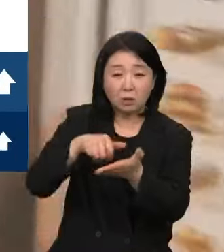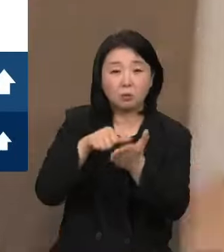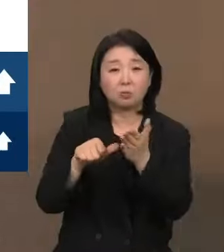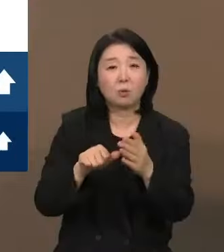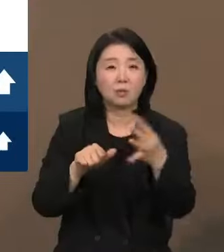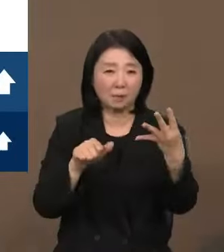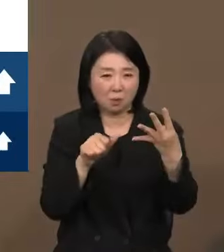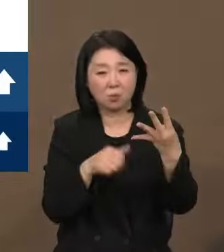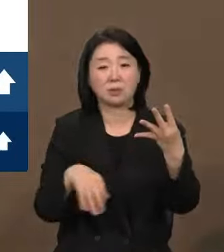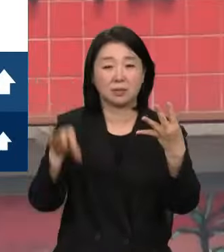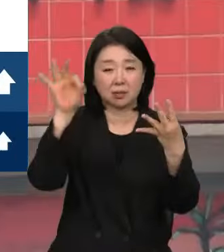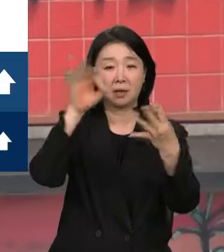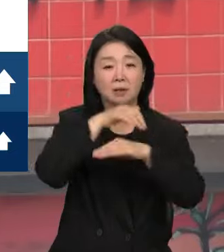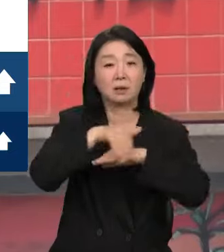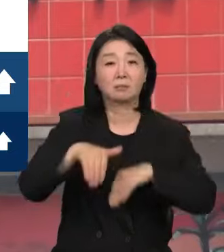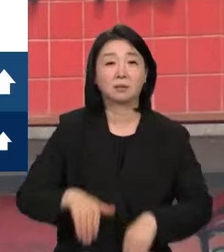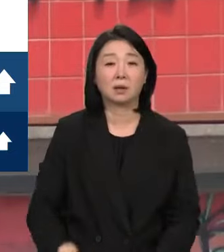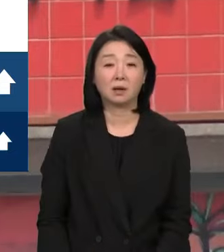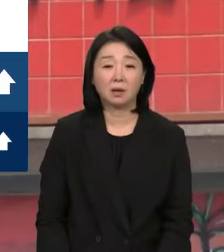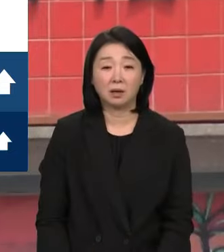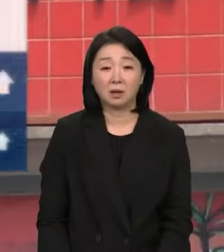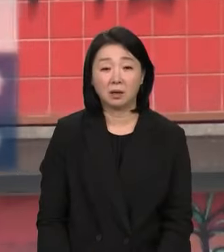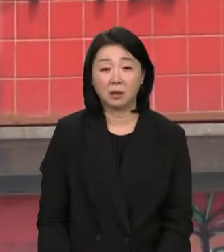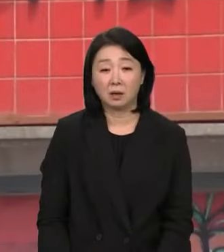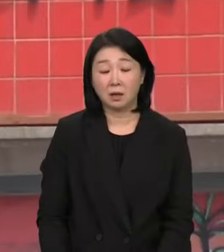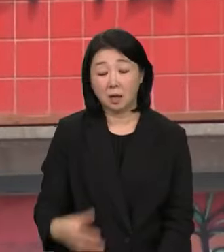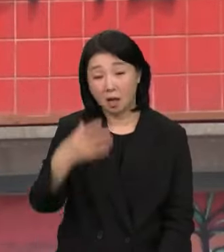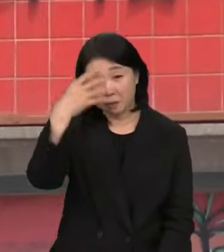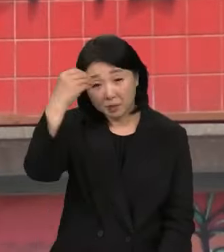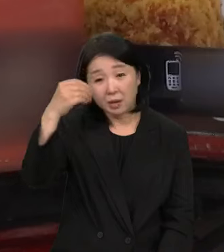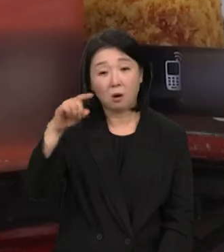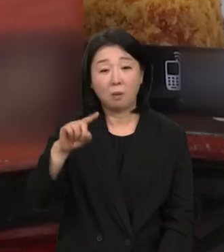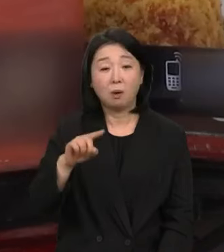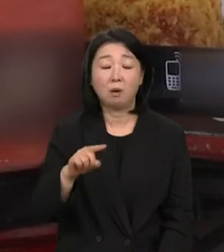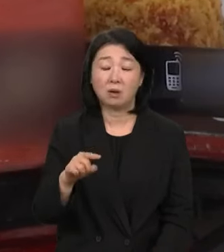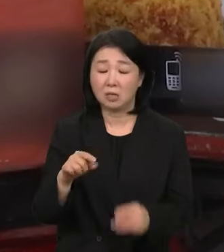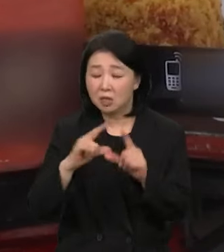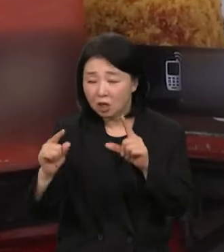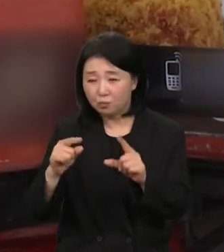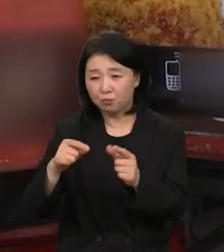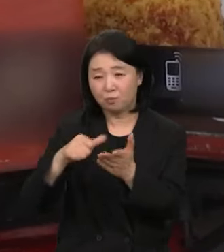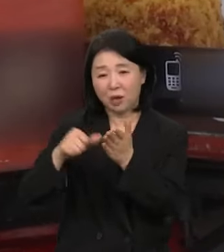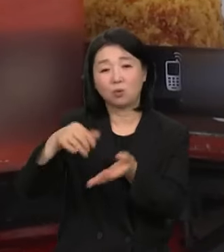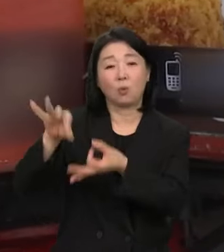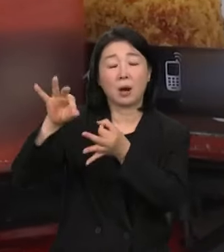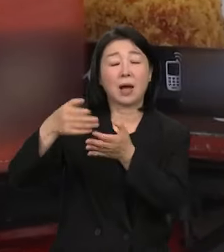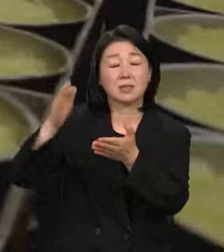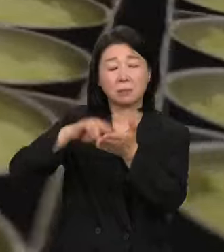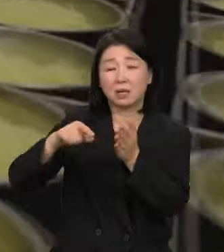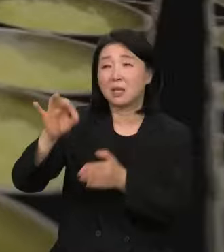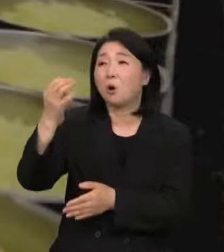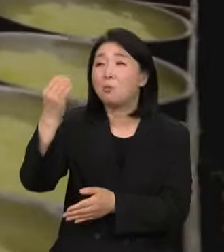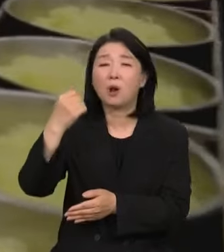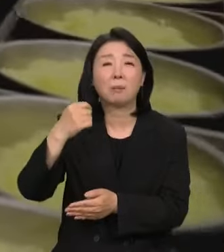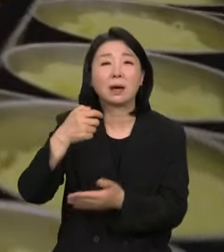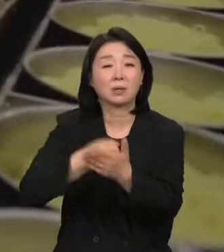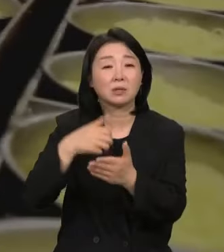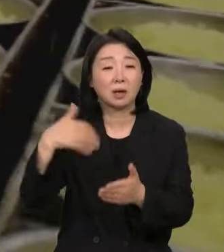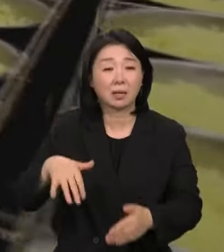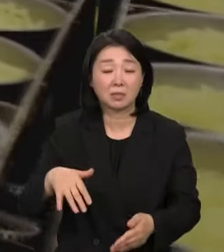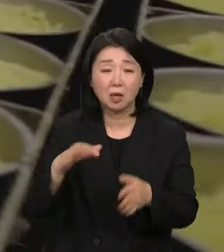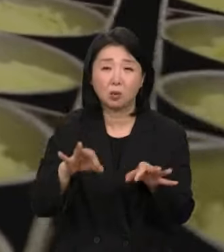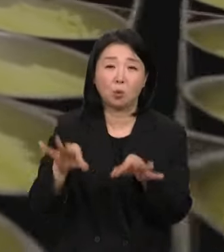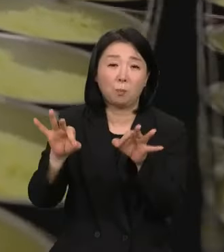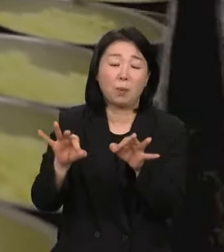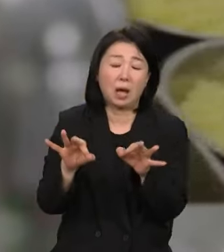인상한다고 밝혔습니다 피자헛은 11개월 만에 일부 메뉴 가격을 올리는데 인상폭은 미정입니다 여기다 가격 인상을